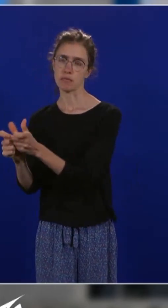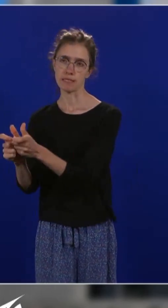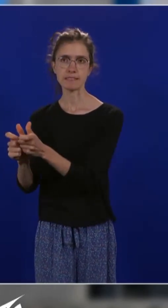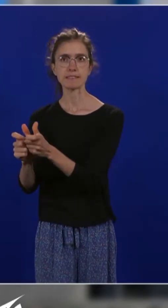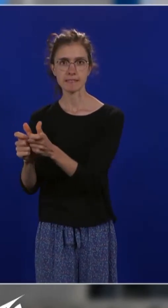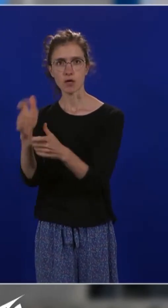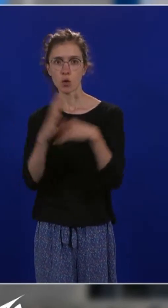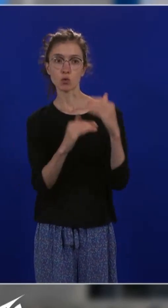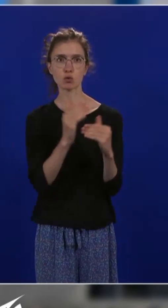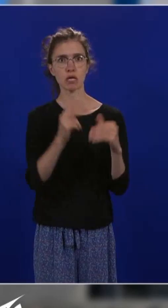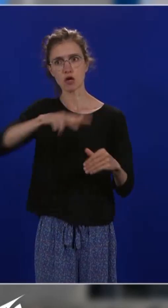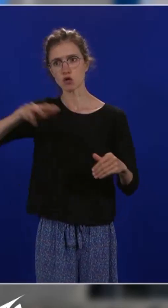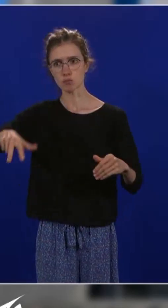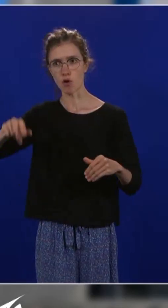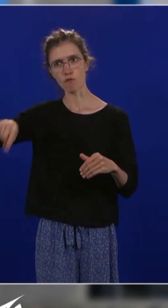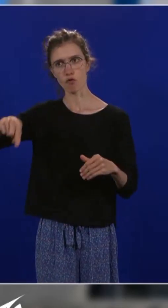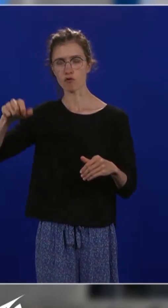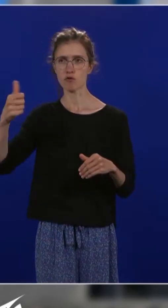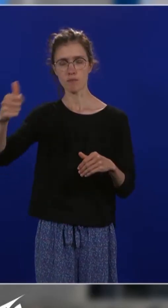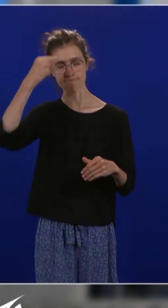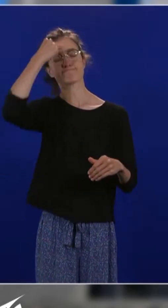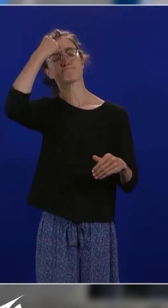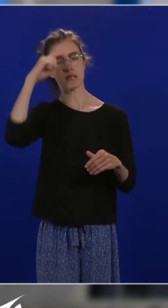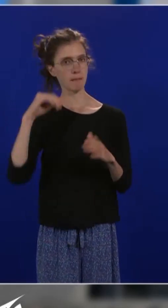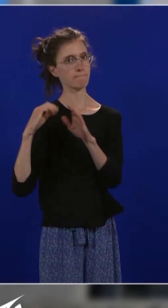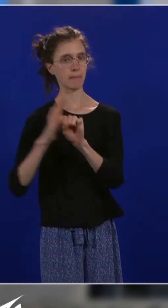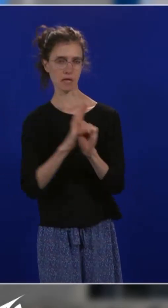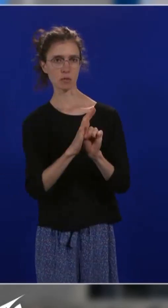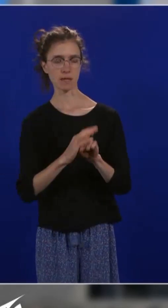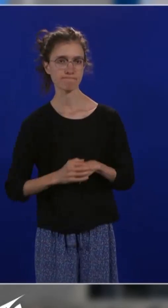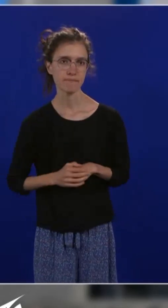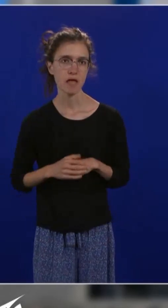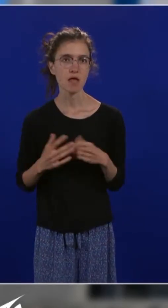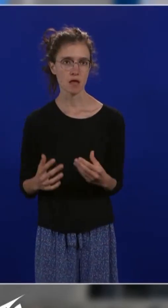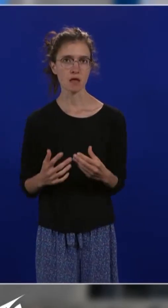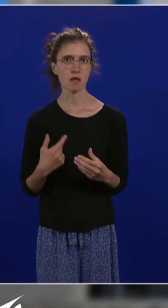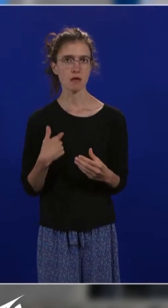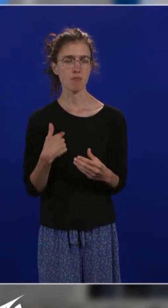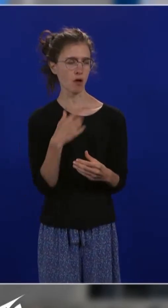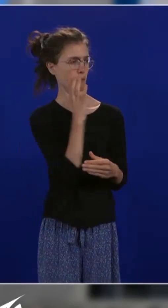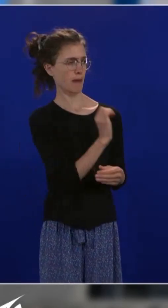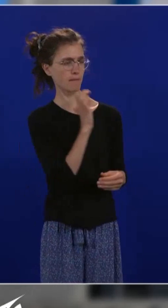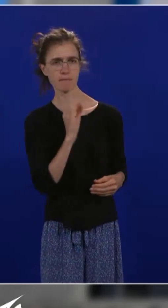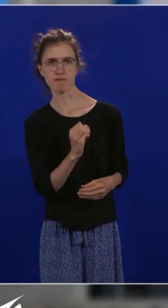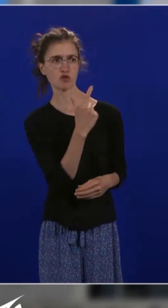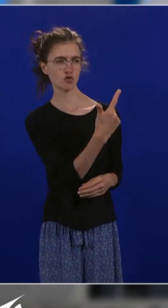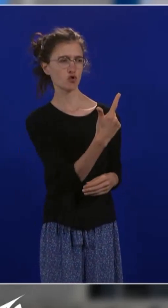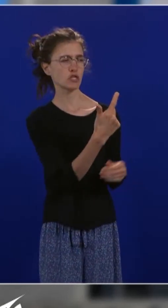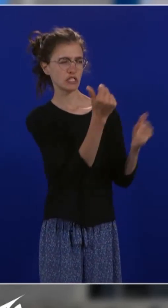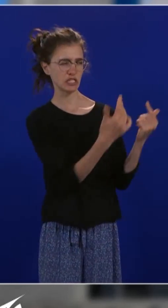été marquée par deux chiffres évoqués par Nantes Métropole Habitat et que certains semblent